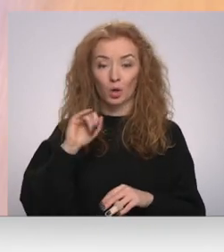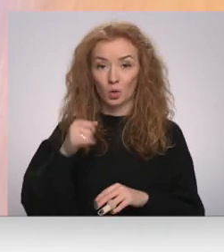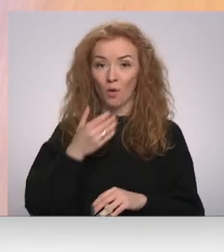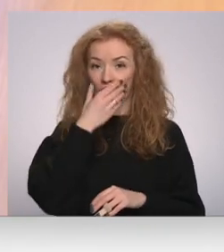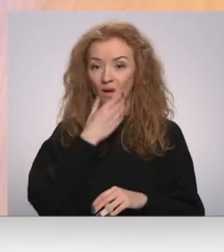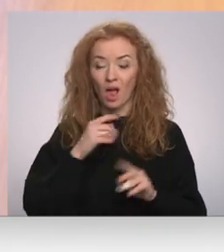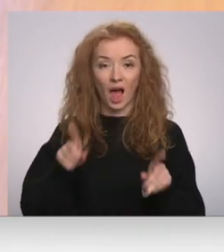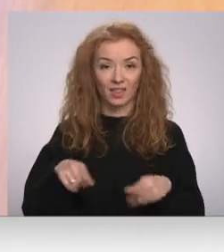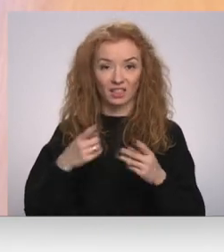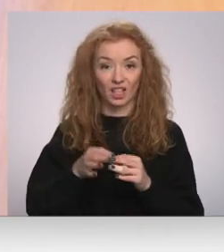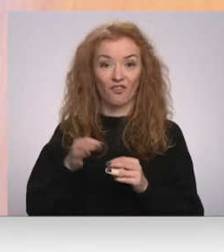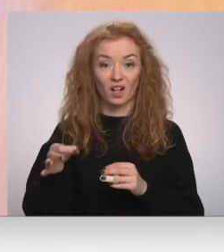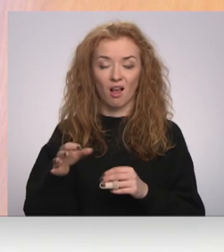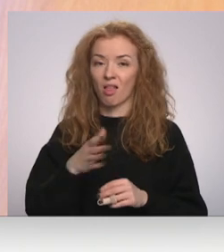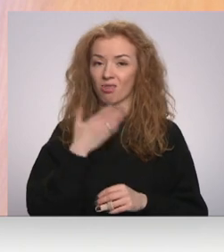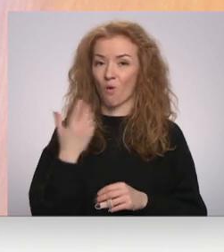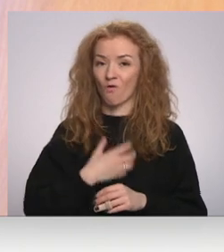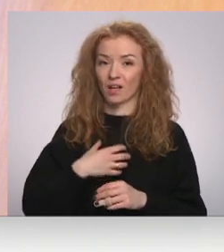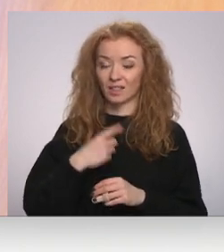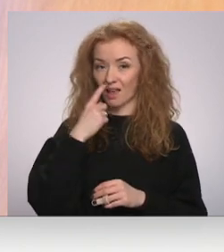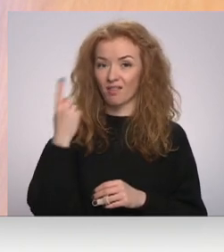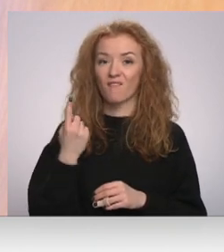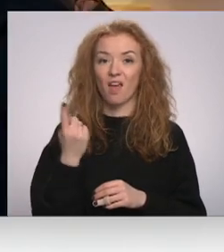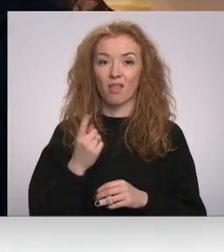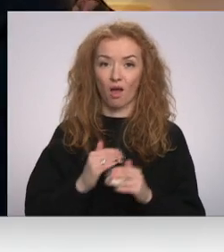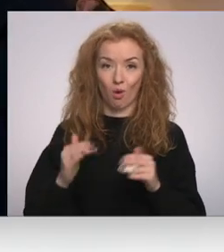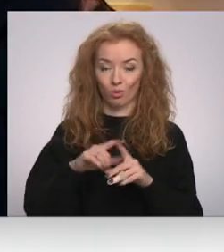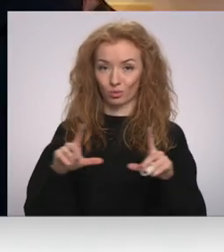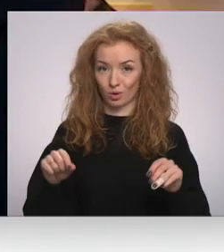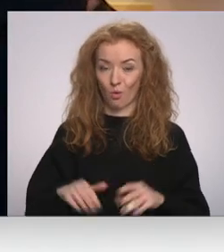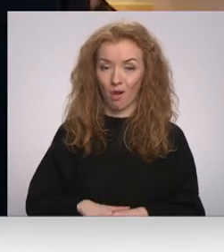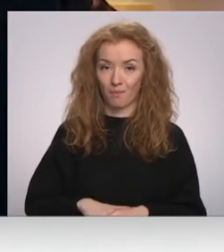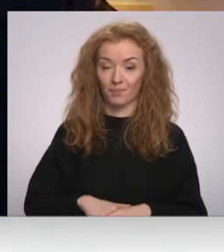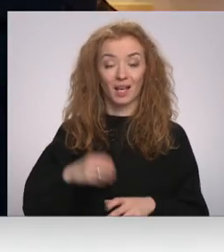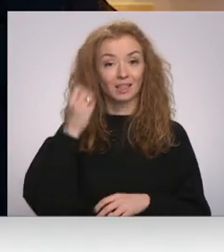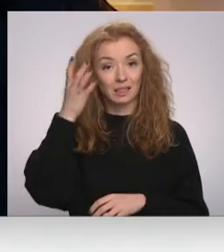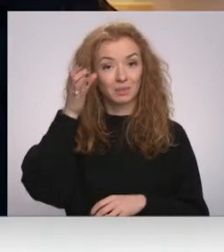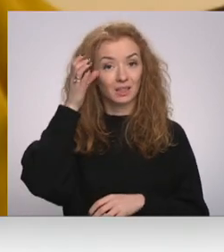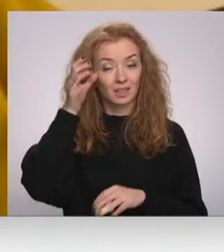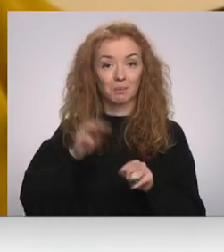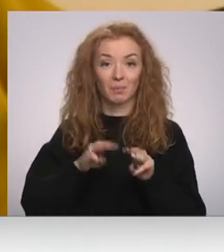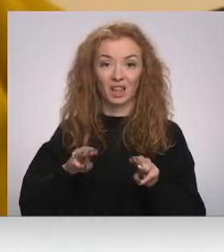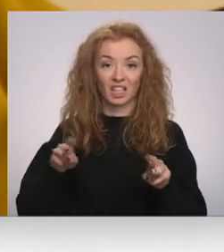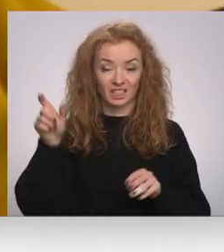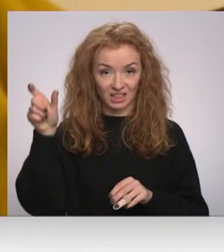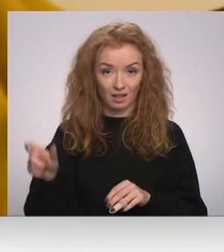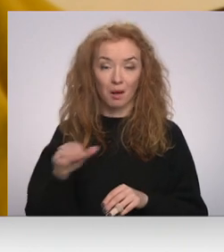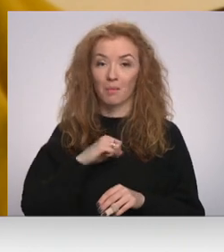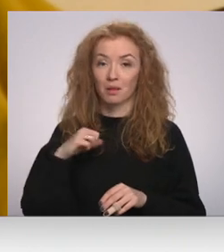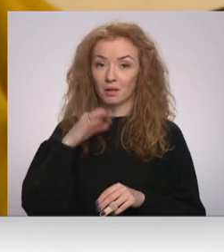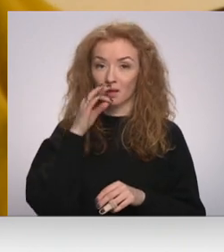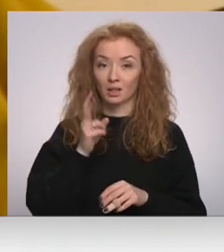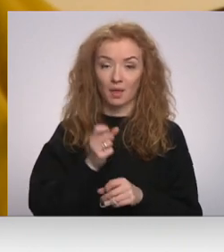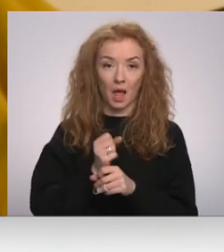vāji attīstīta filiāle nebūs vajadzīga nevienai augstskolai. Izglītības un zinātnes ministre Anita Muižniece